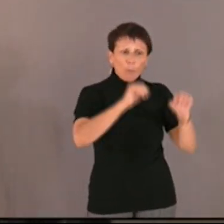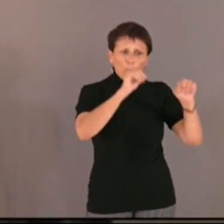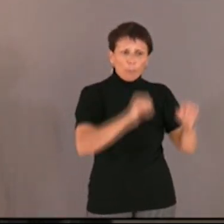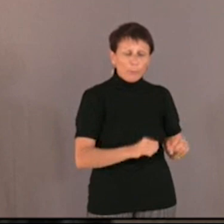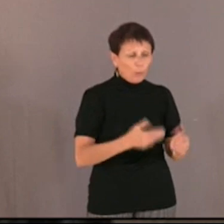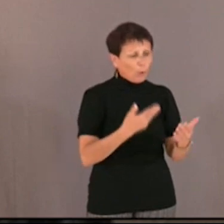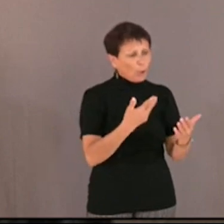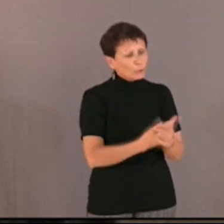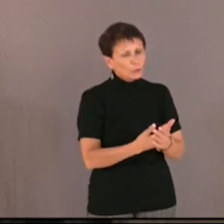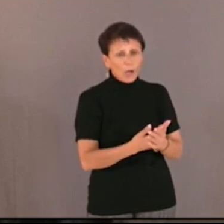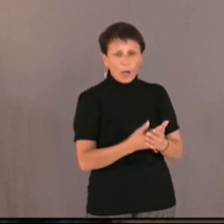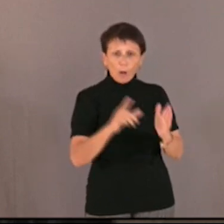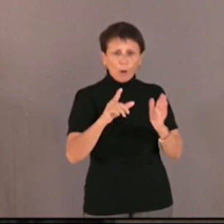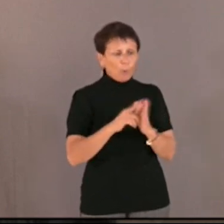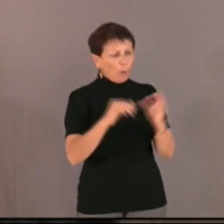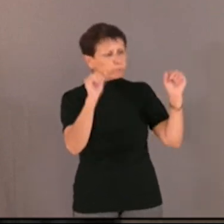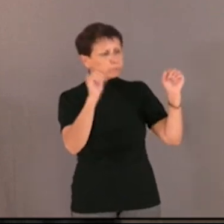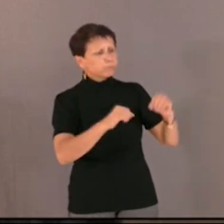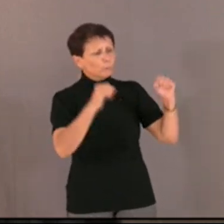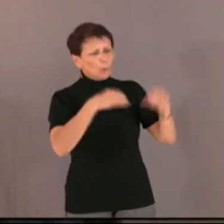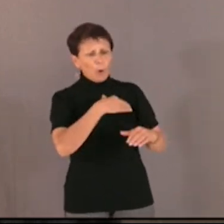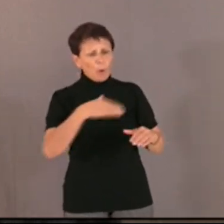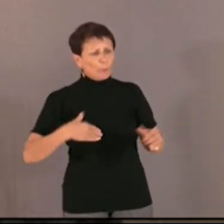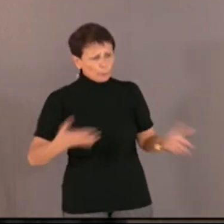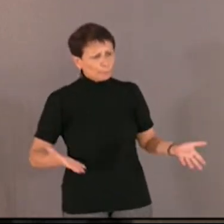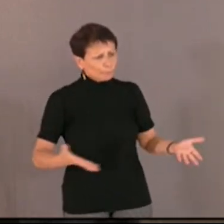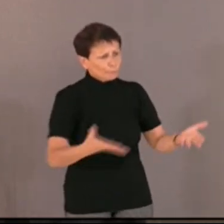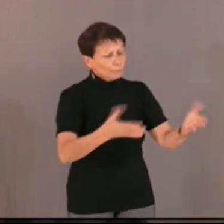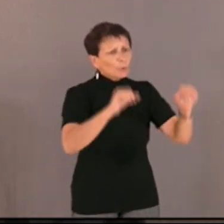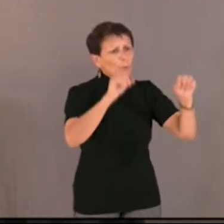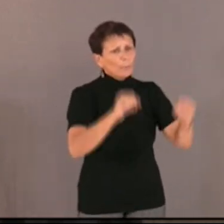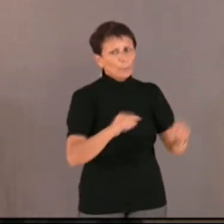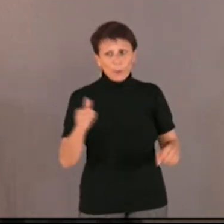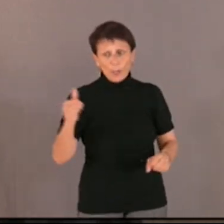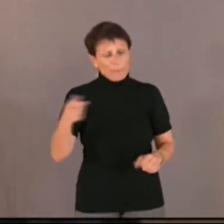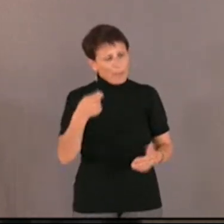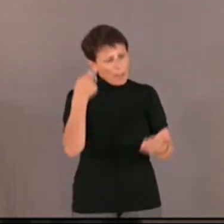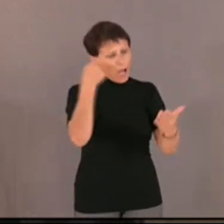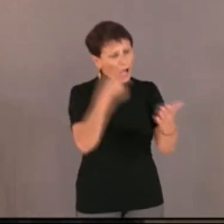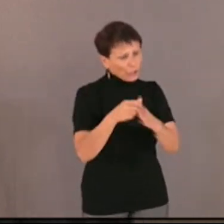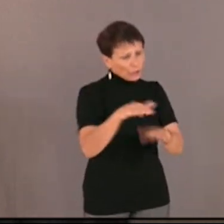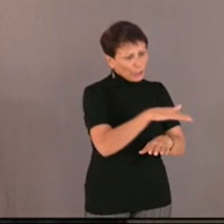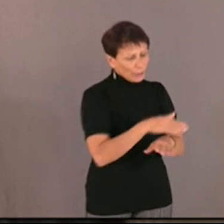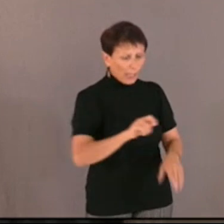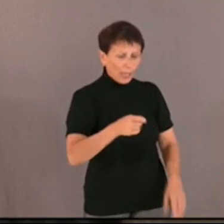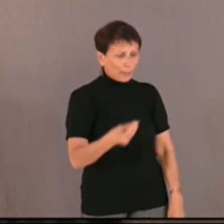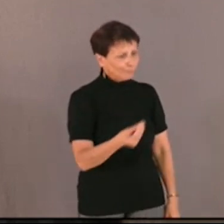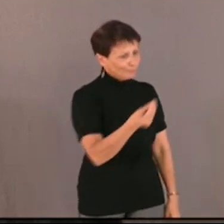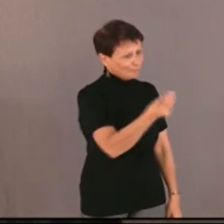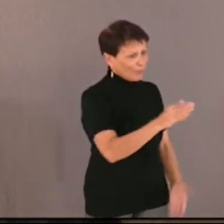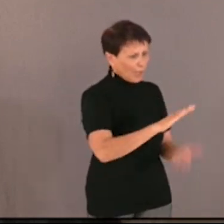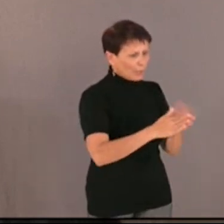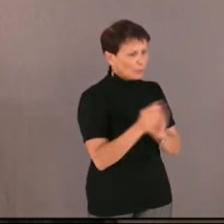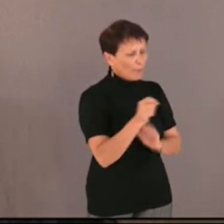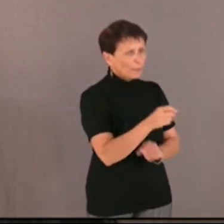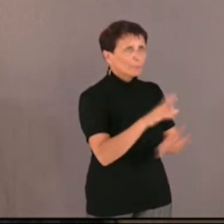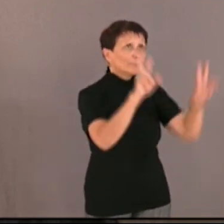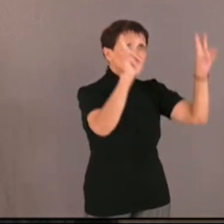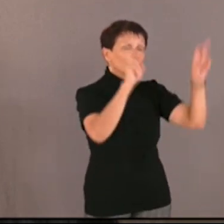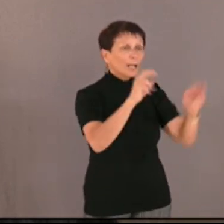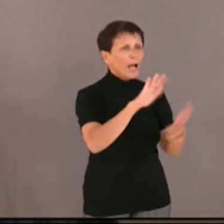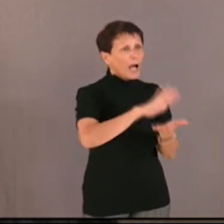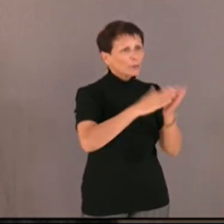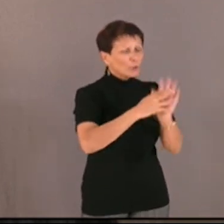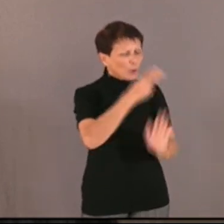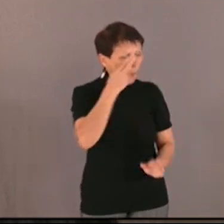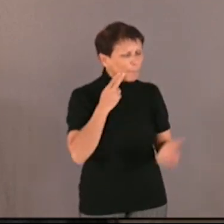par être légalisé par la municipalité elle-même, qui achète le site et qui remet les clés à l'association pirate. C'est quand